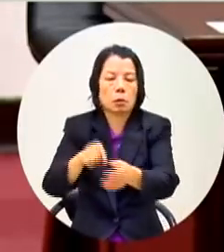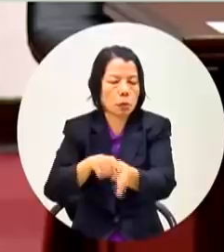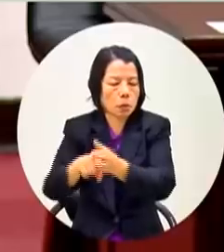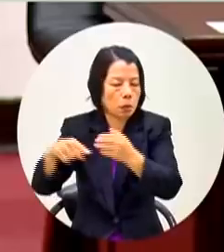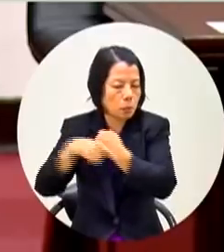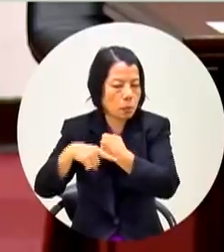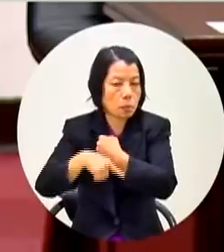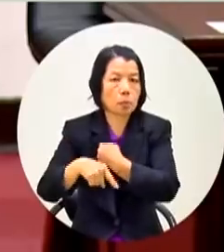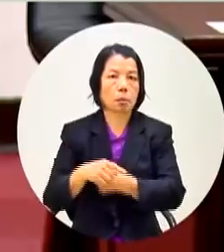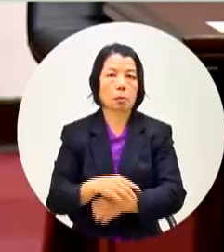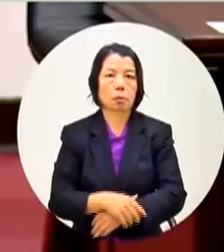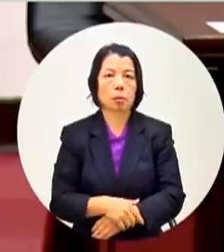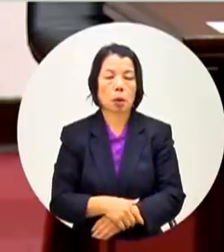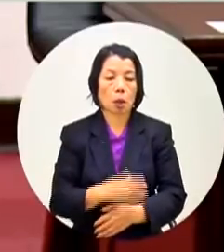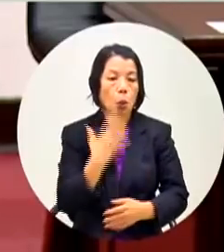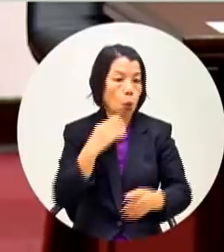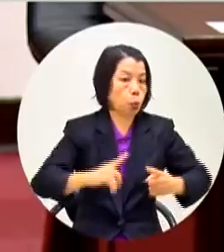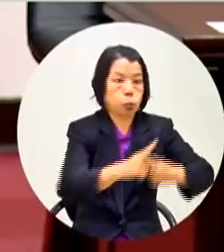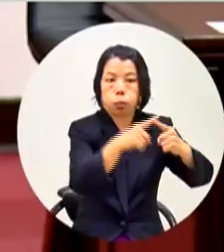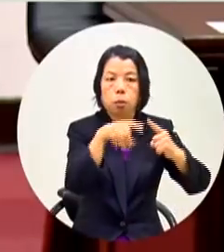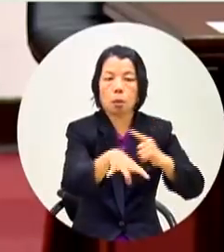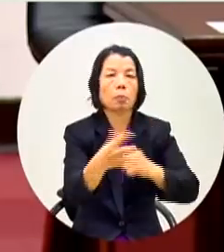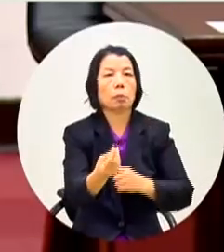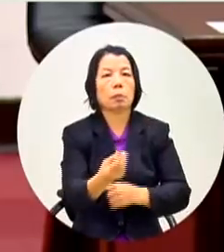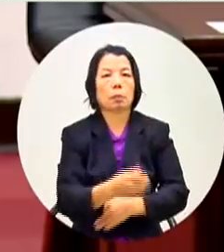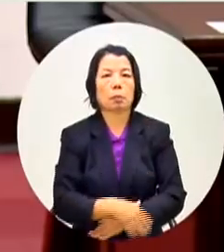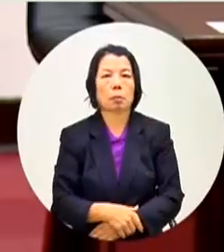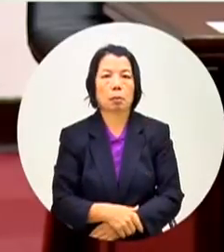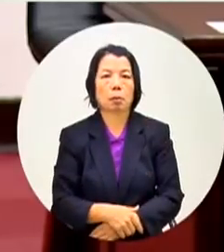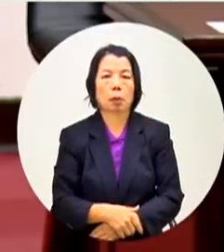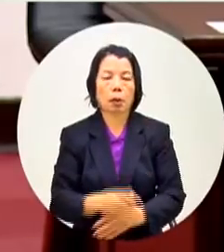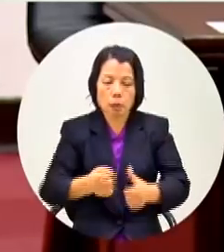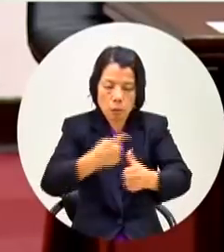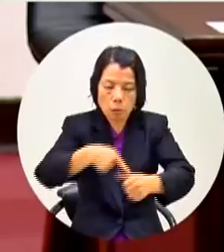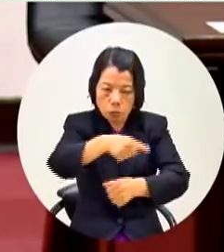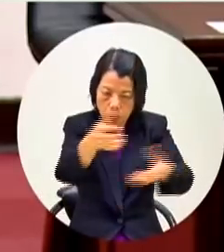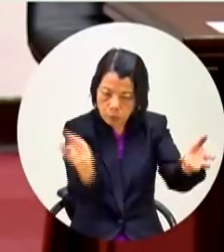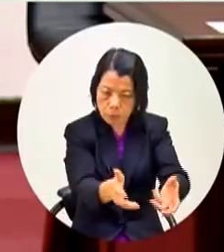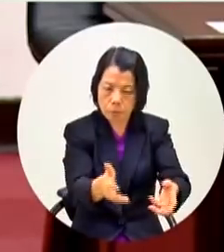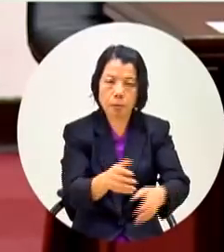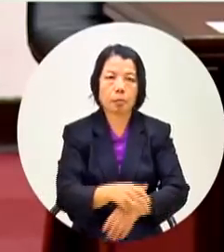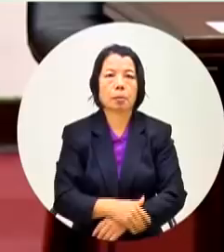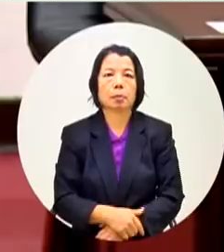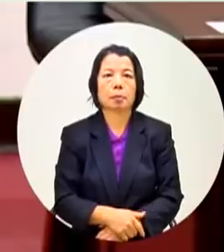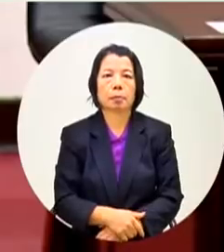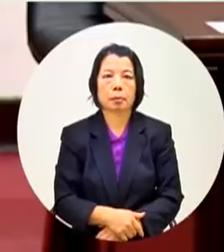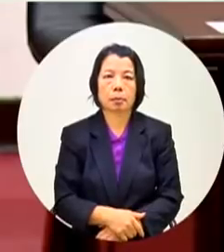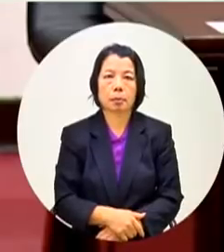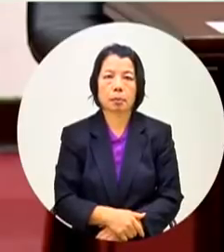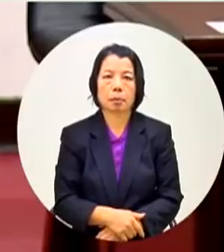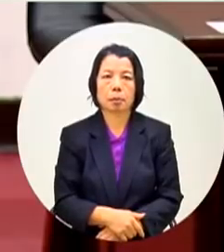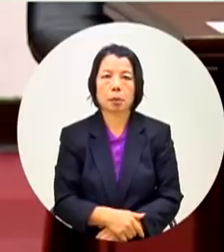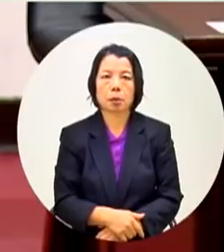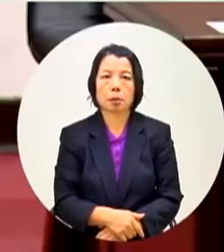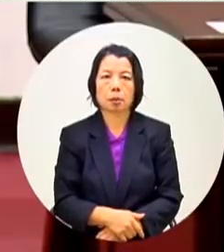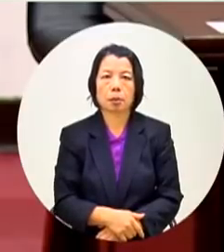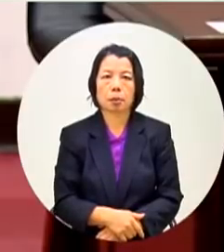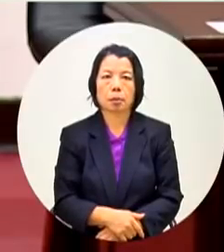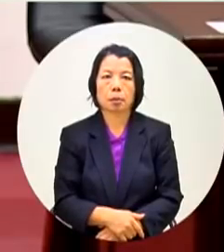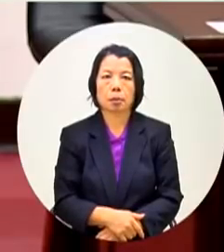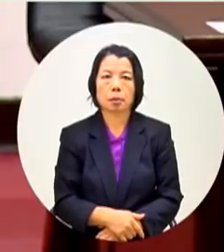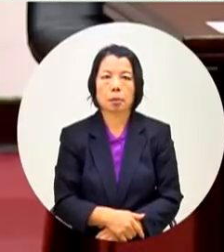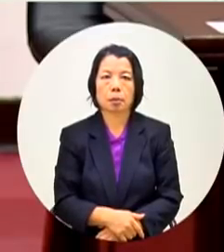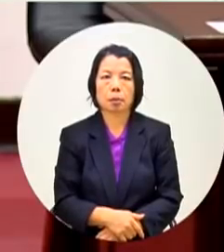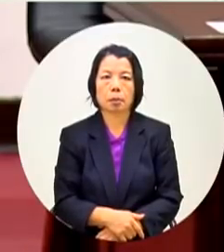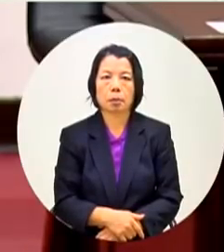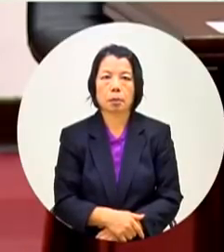的，是不是我们可以先去做？哈，那好，我必须要提的就是说，其实除了台湾之外，其实世界